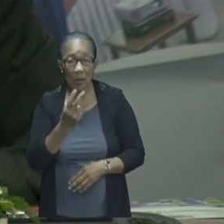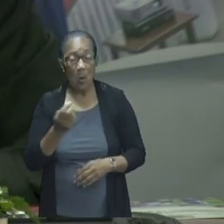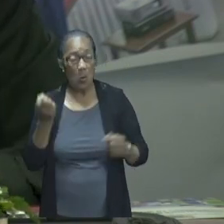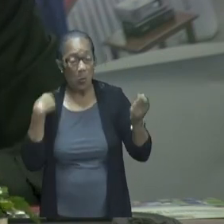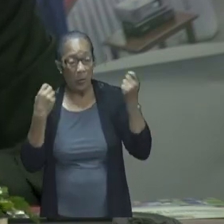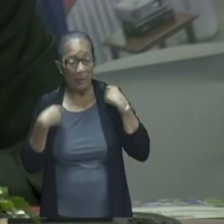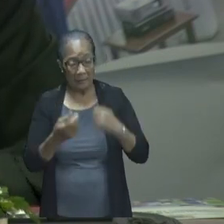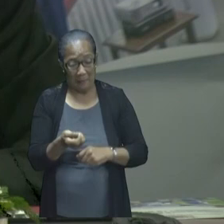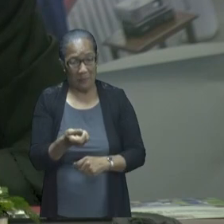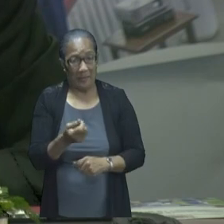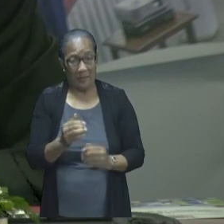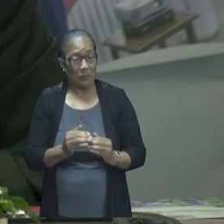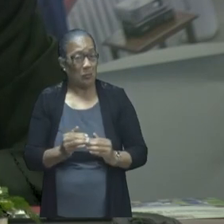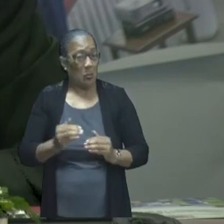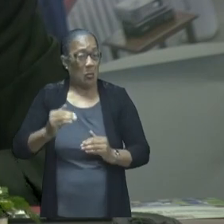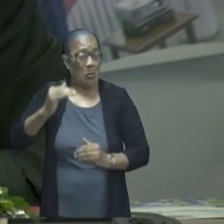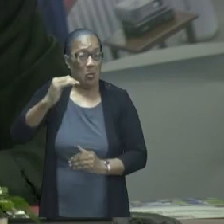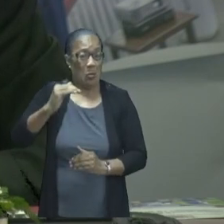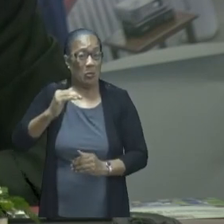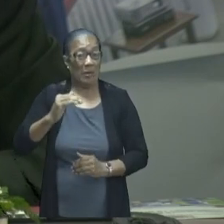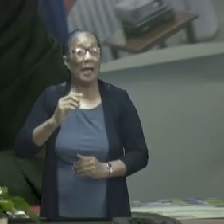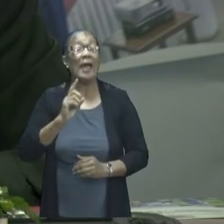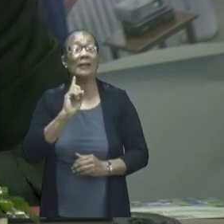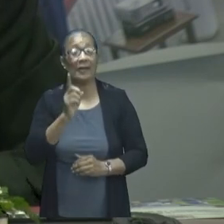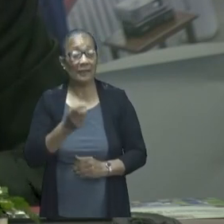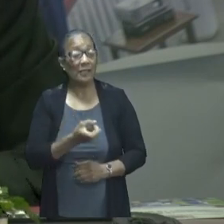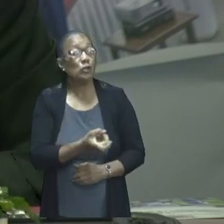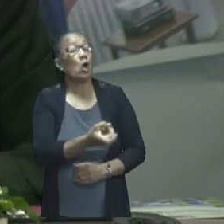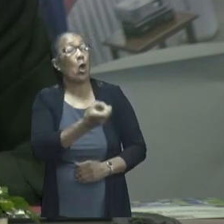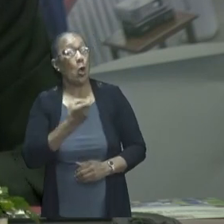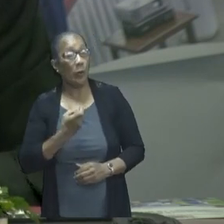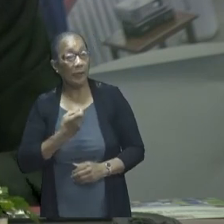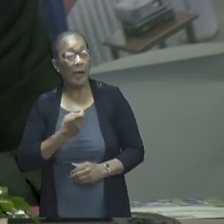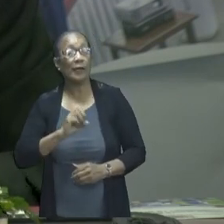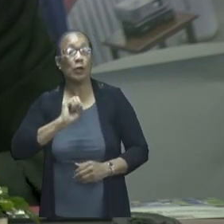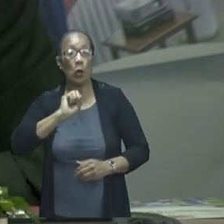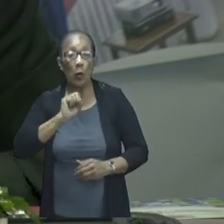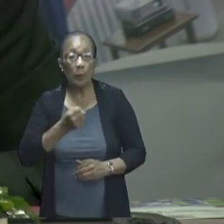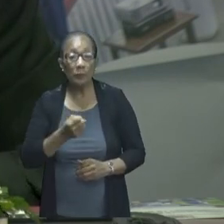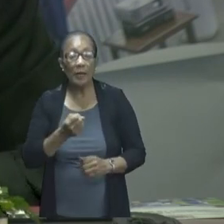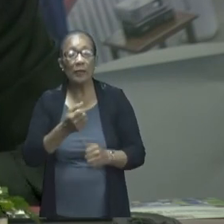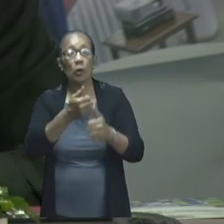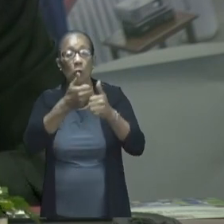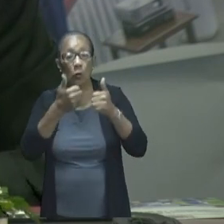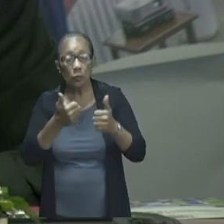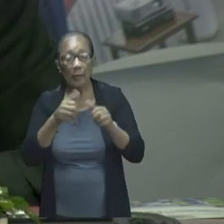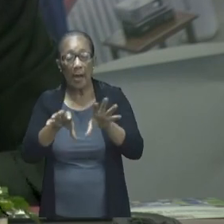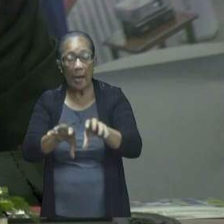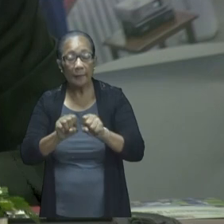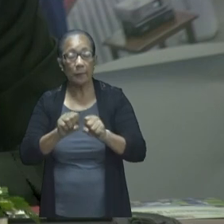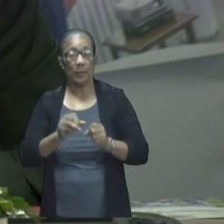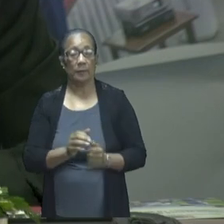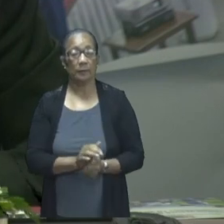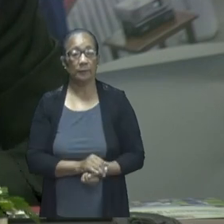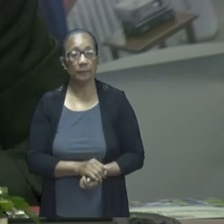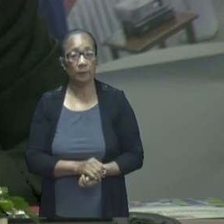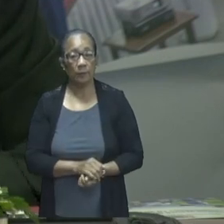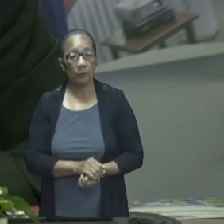de consumenten en dat is een uitdaging voor ons omdat structureel aan te pakken